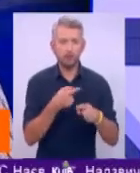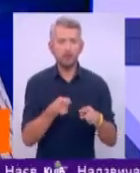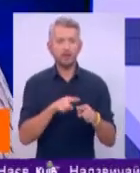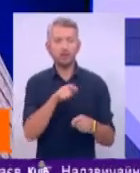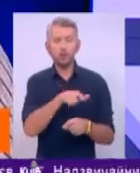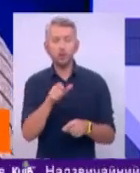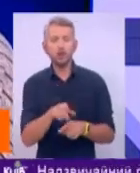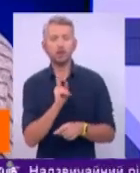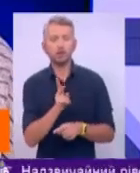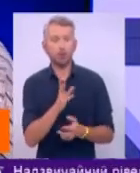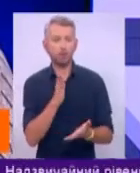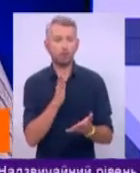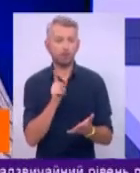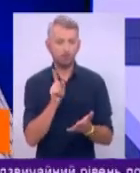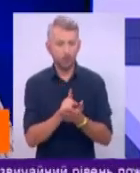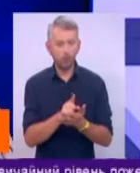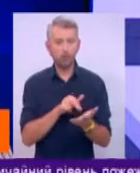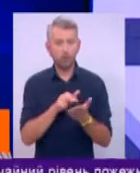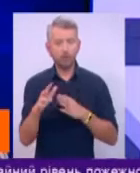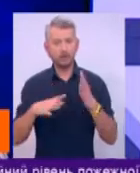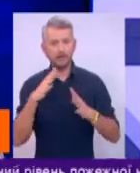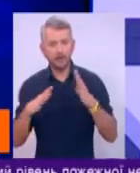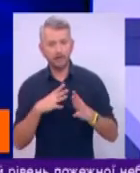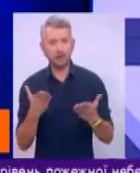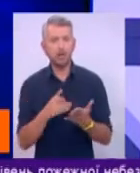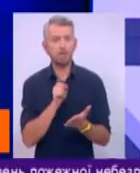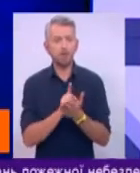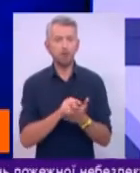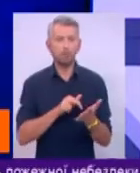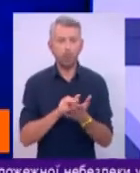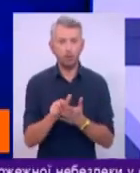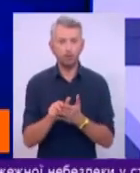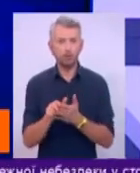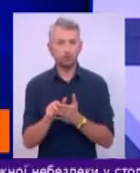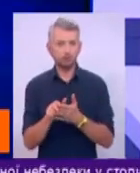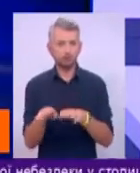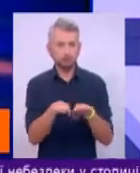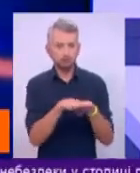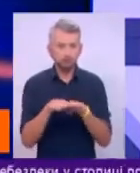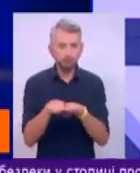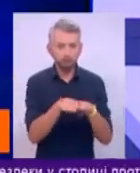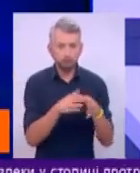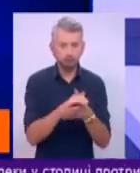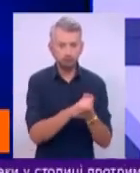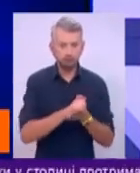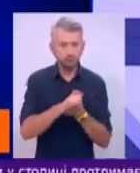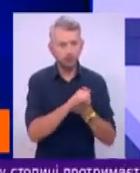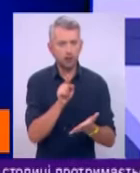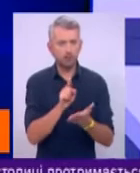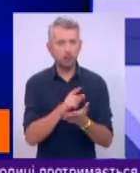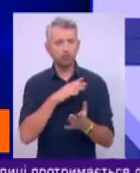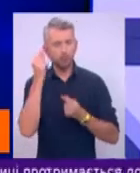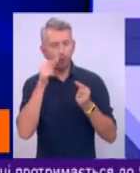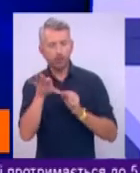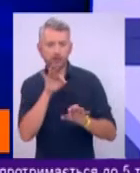люди, які теж мають проходити тренінги, які мають проходити злагодження, які мають проходити психологічний відбір і